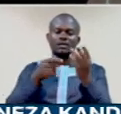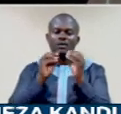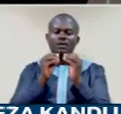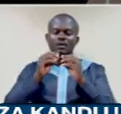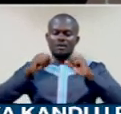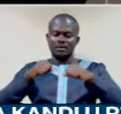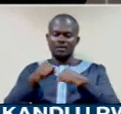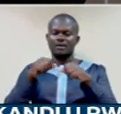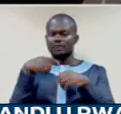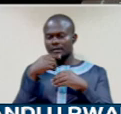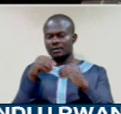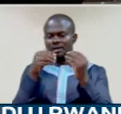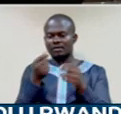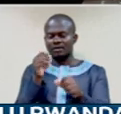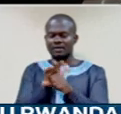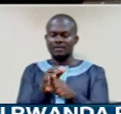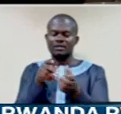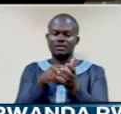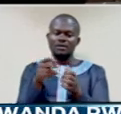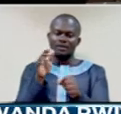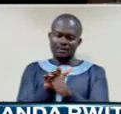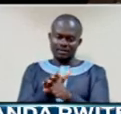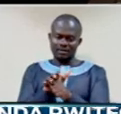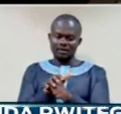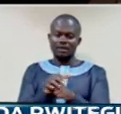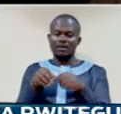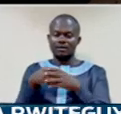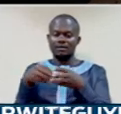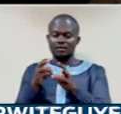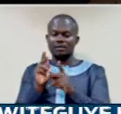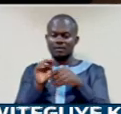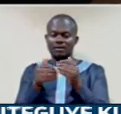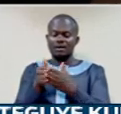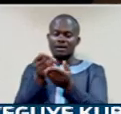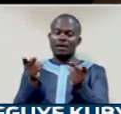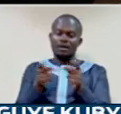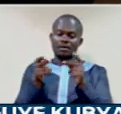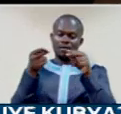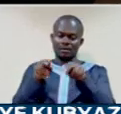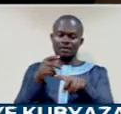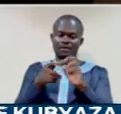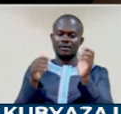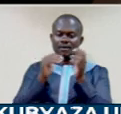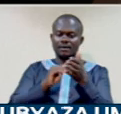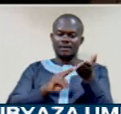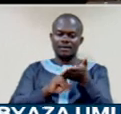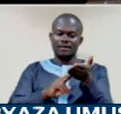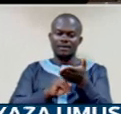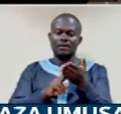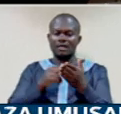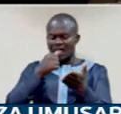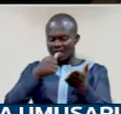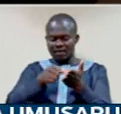bumvikana, ninde utanga menshi ninde utanga make. Hari n'uburyo bw'abantu kuba bari ku aho cyamunara ibera ariko bagakoresha